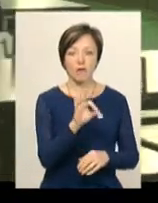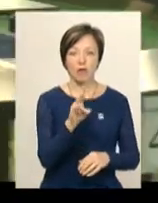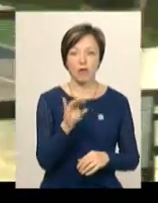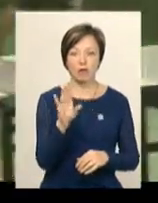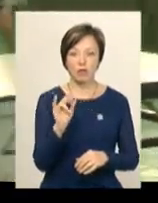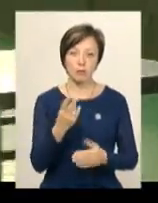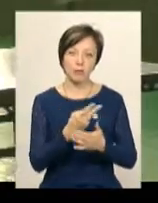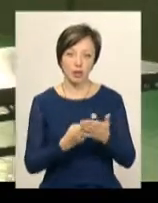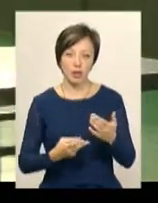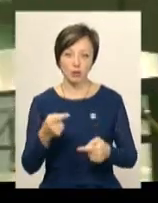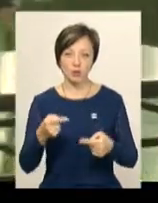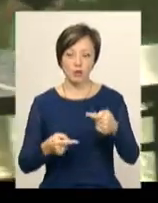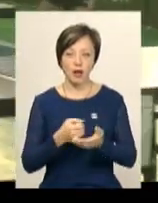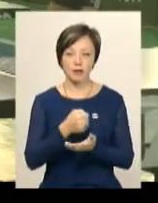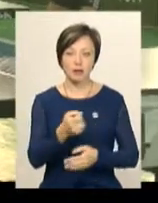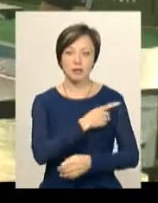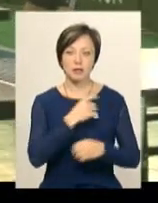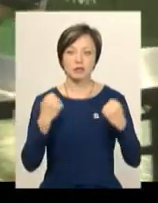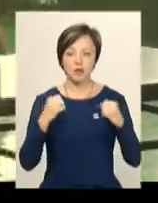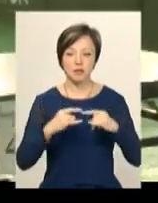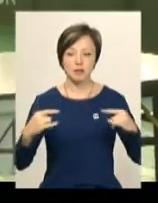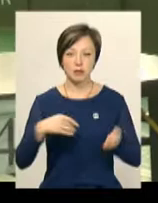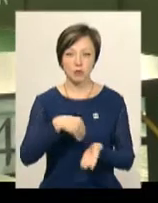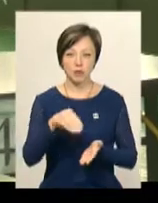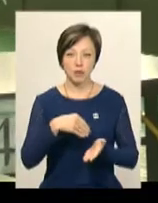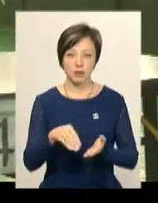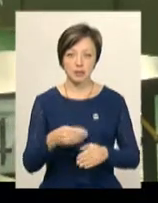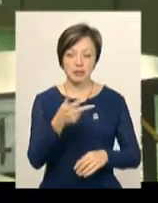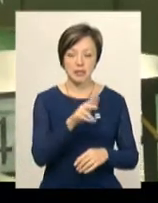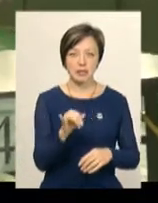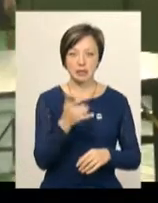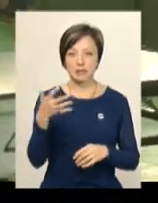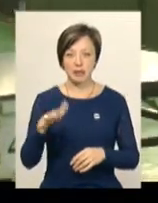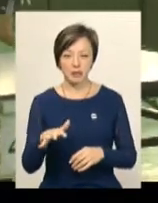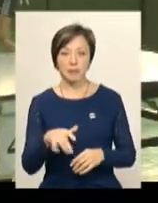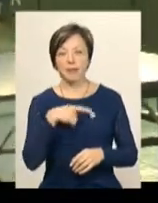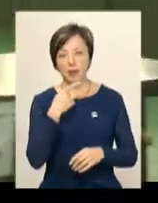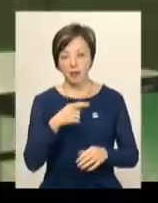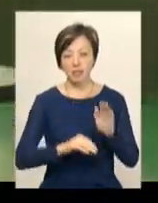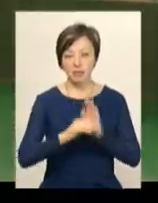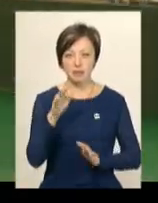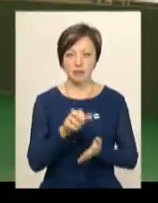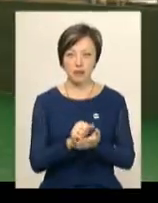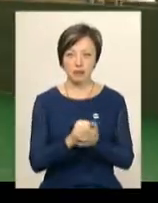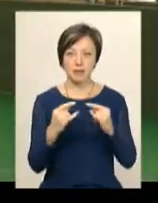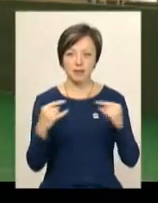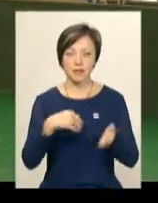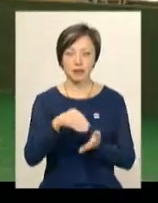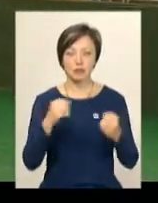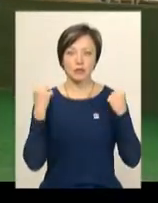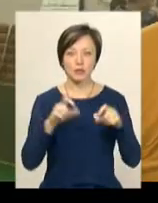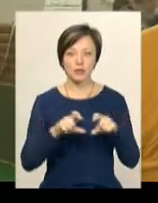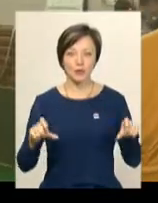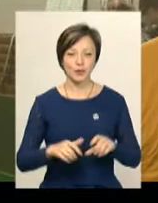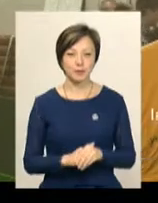і програє супернику, кандидат у майстри спорту з настільного тенісу 3 з 5 партій. Хоча, каже, змалку займався настільним тенісом у спортивній